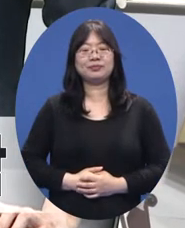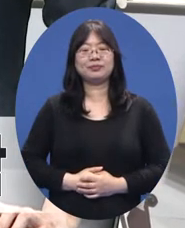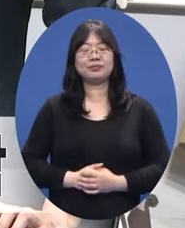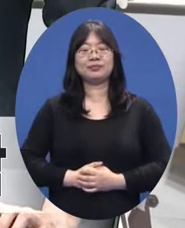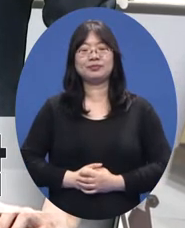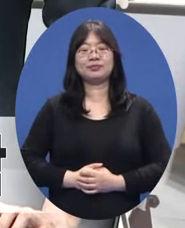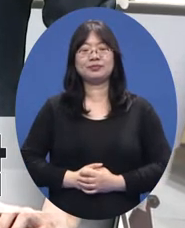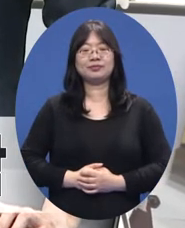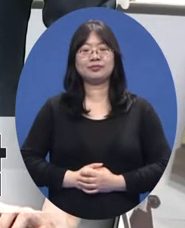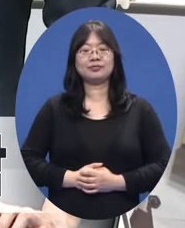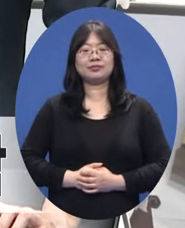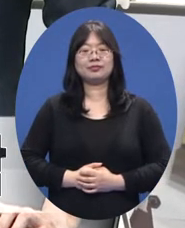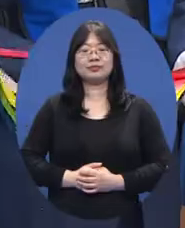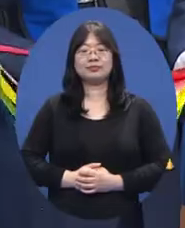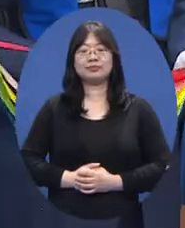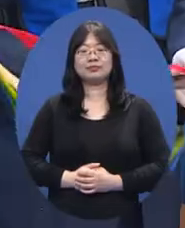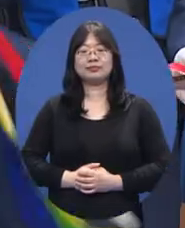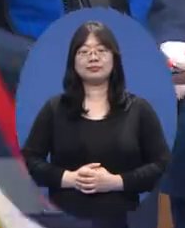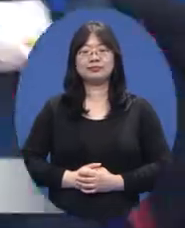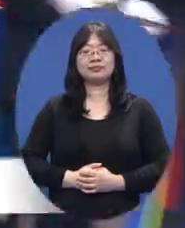현장 취재했습니다.